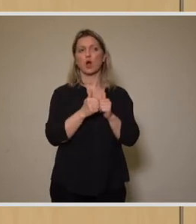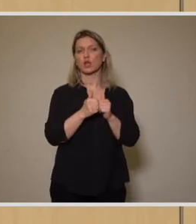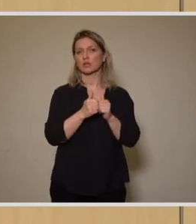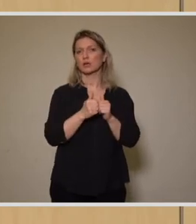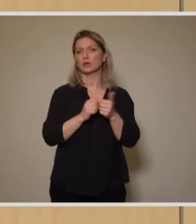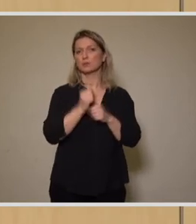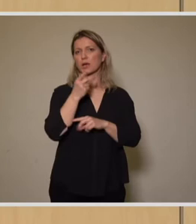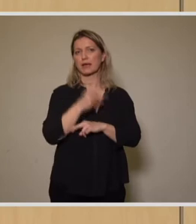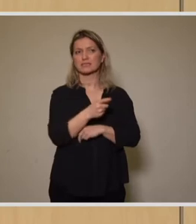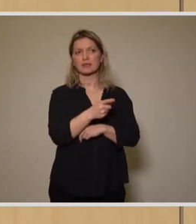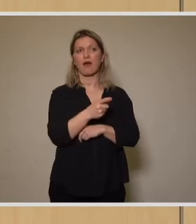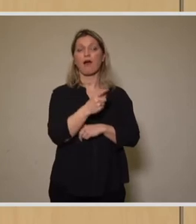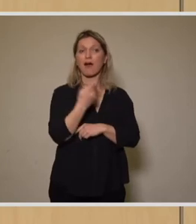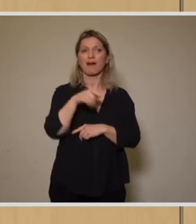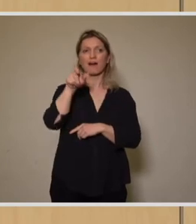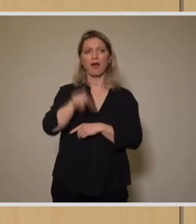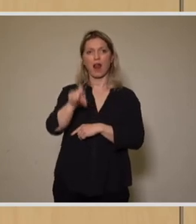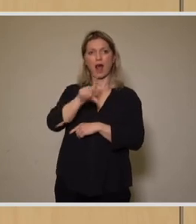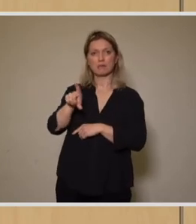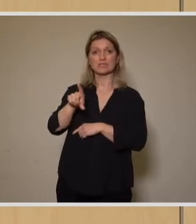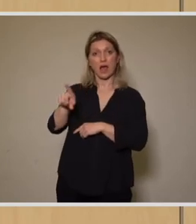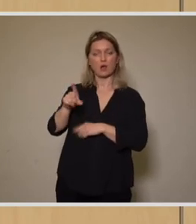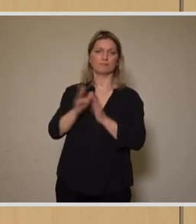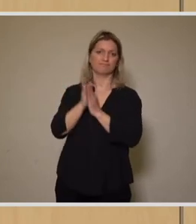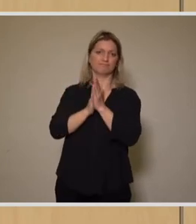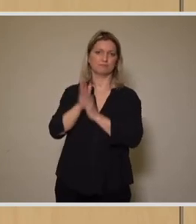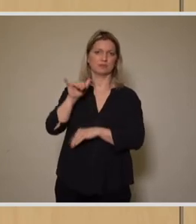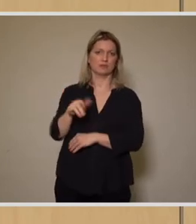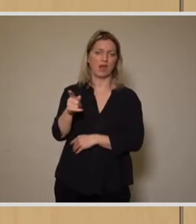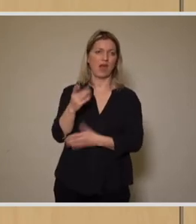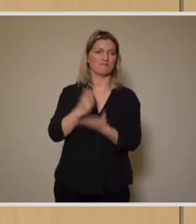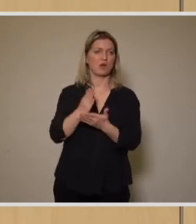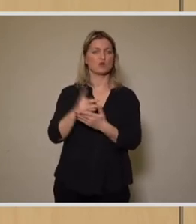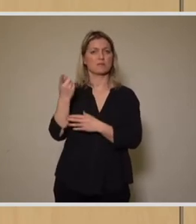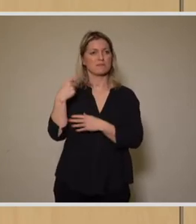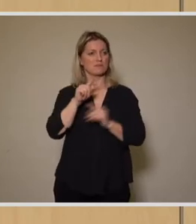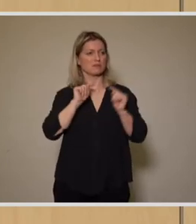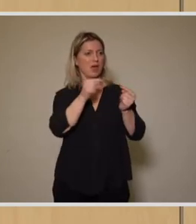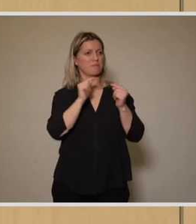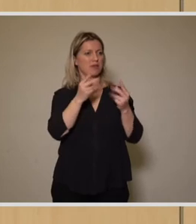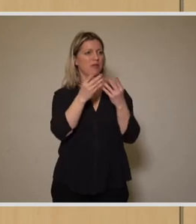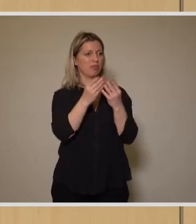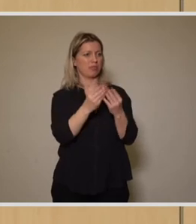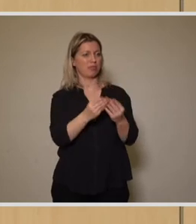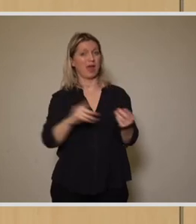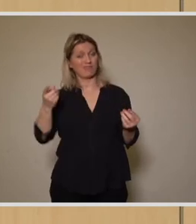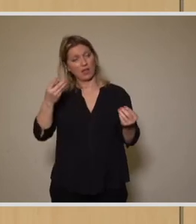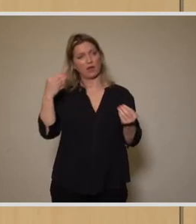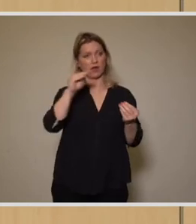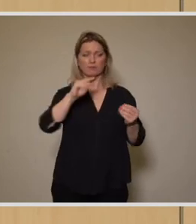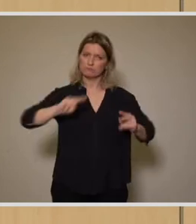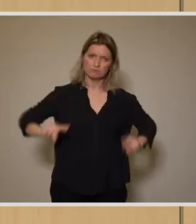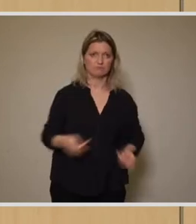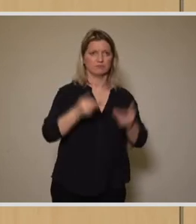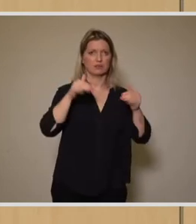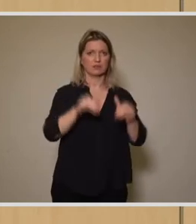Sportbürgermeisters Peter Lames, denn er hat in gewisser Weise wieder etwas Schwung in die Debatte gebracht und hat zum ersten Mal diese Idee